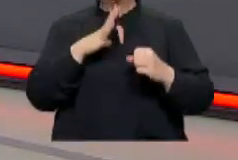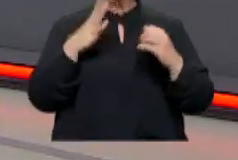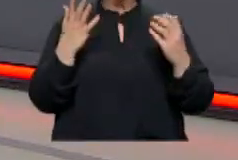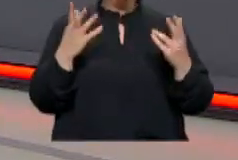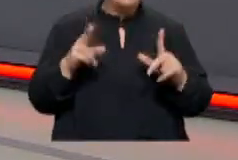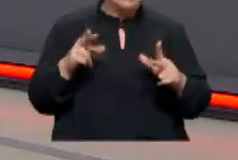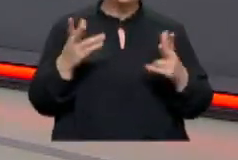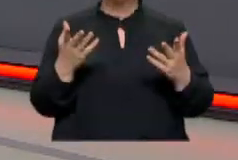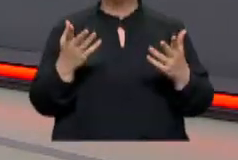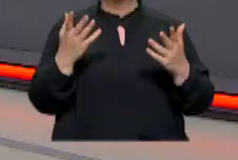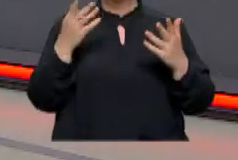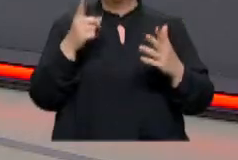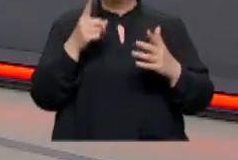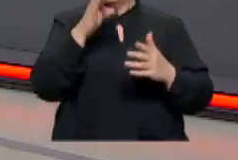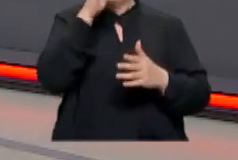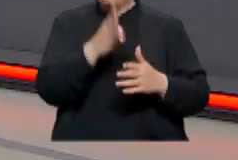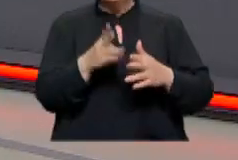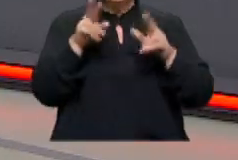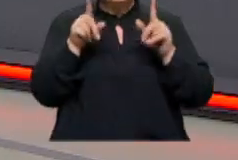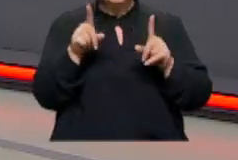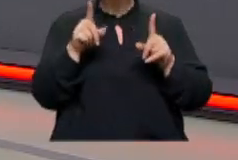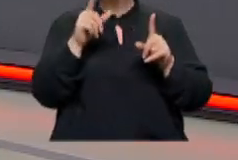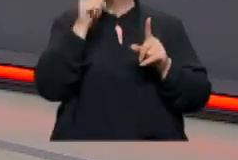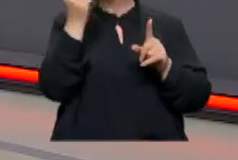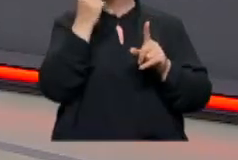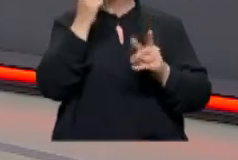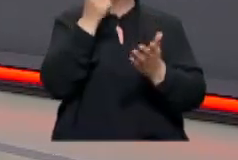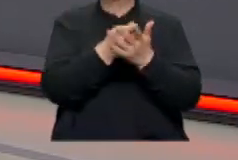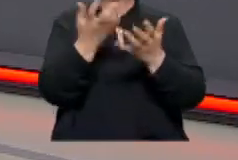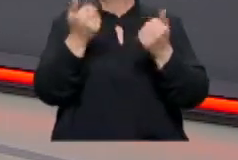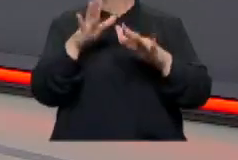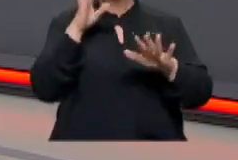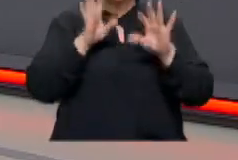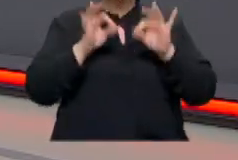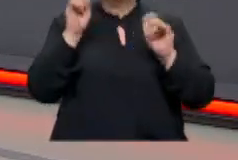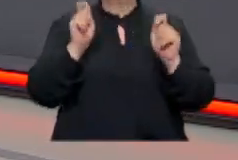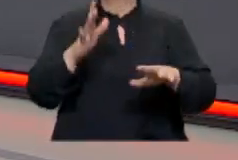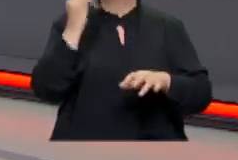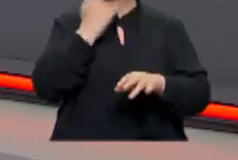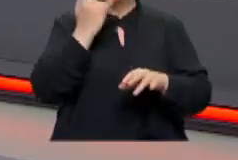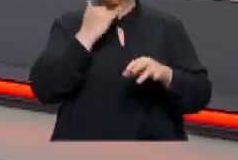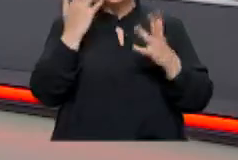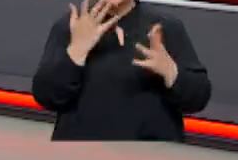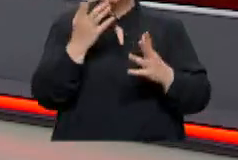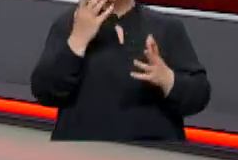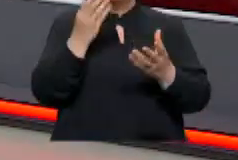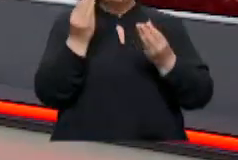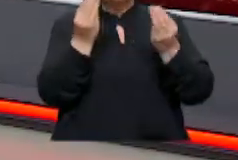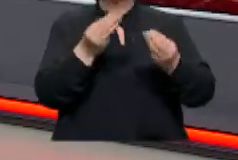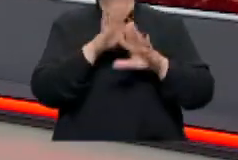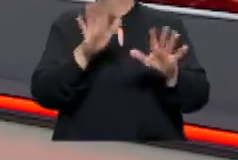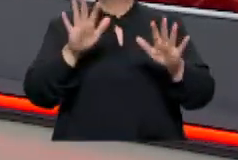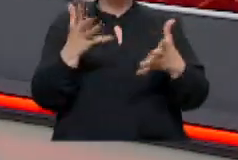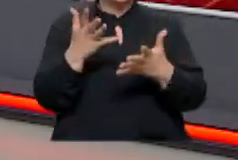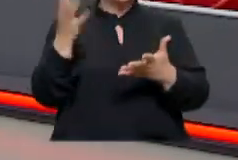Sanki. Üstelik o adil bir biçimde hiç kimsenin satın alamayacağı, kontrol edemeyeceği, torpille bahşedemeyeceği